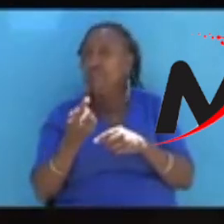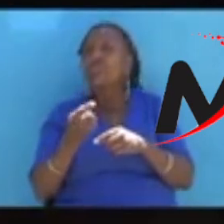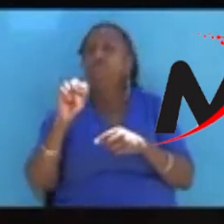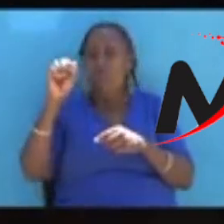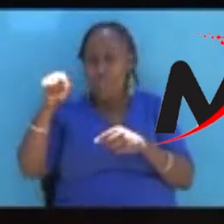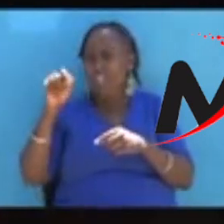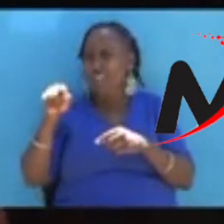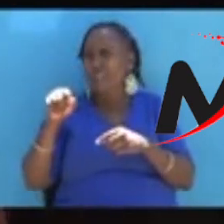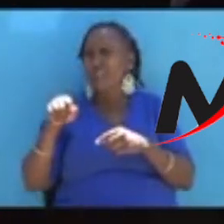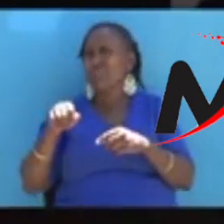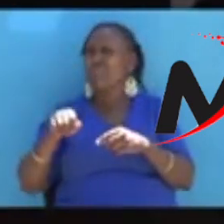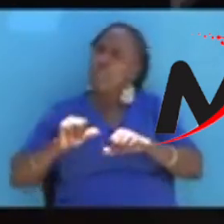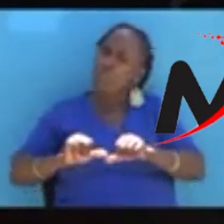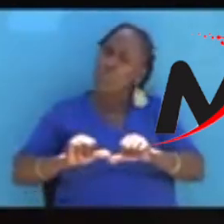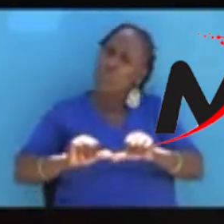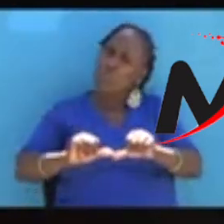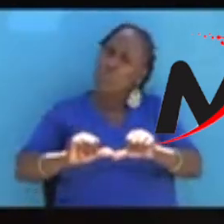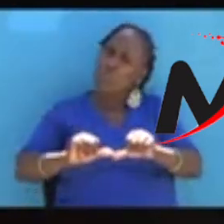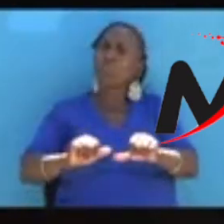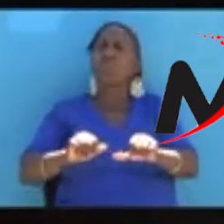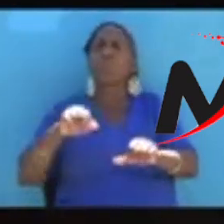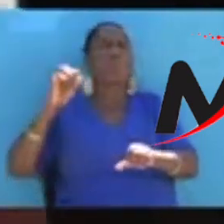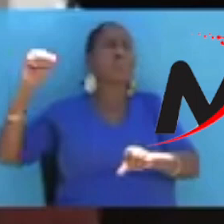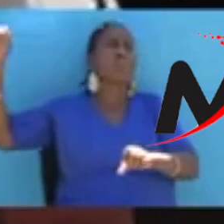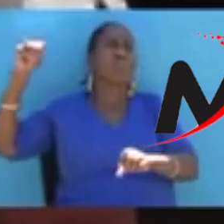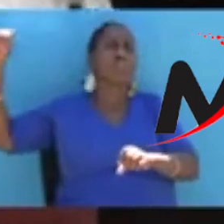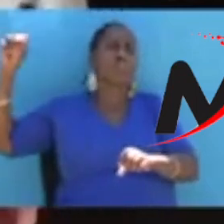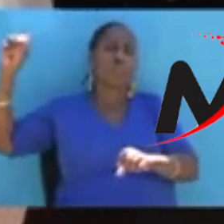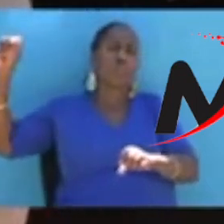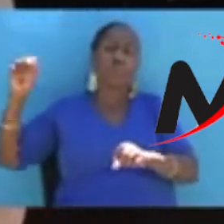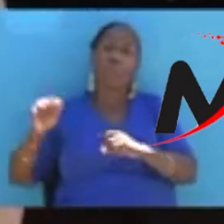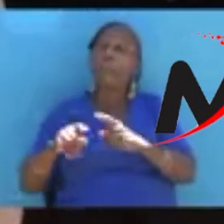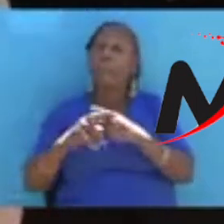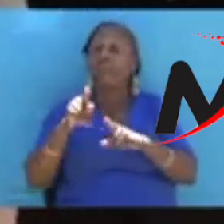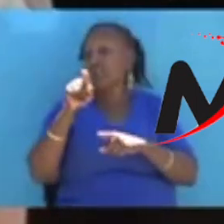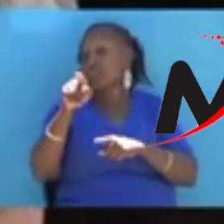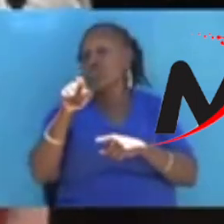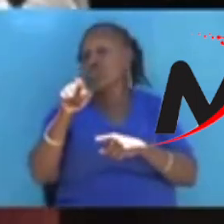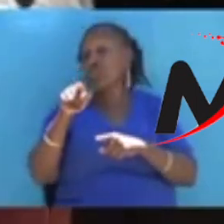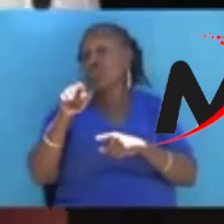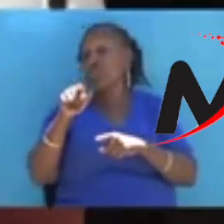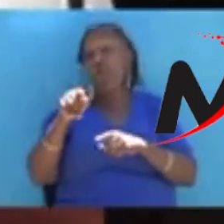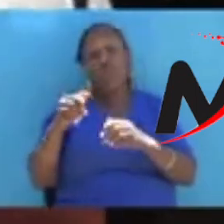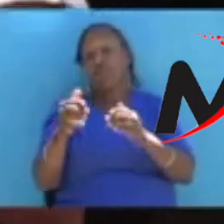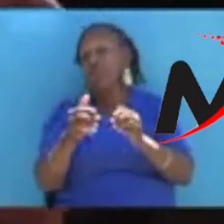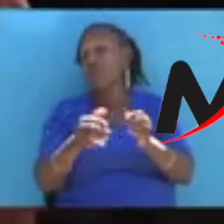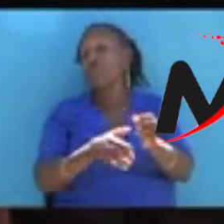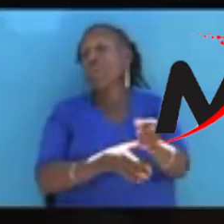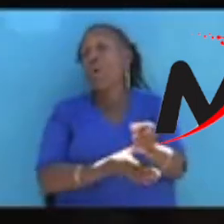hao wangangane na hao watu wa maandamano. Na wewe sisi tukua tunakushikilia huku